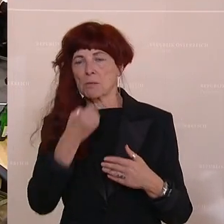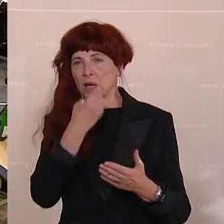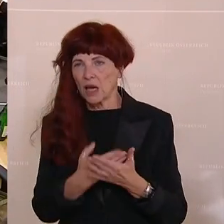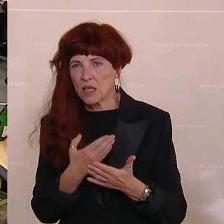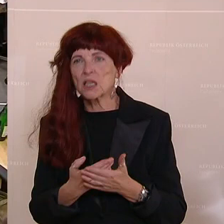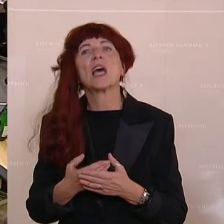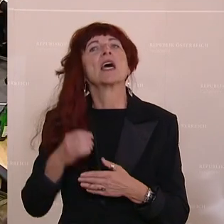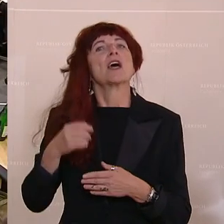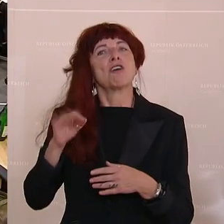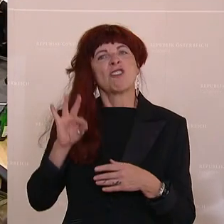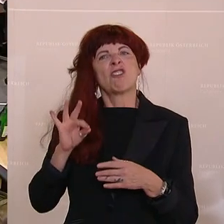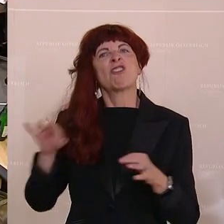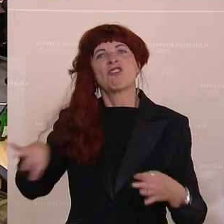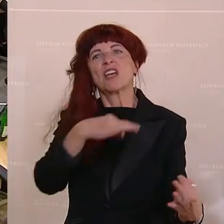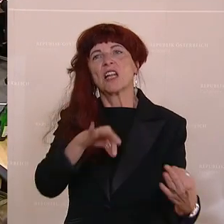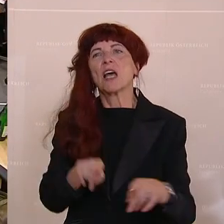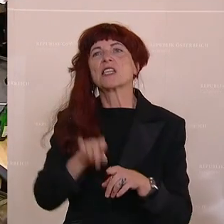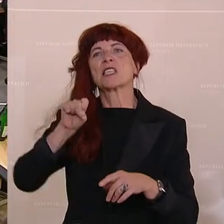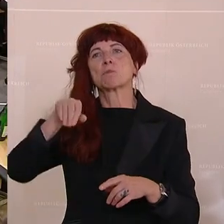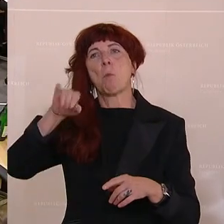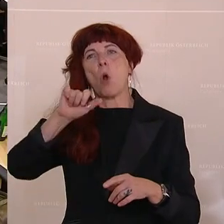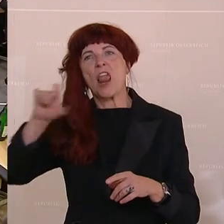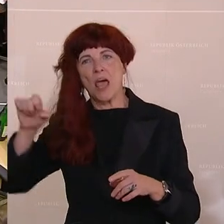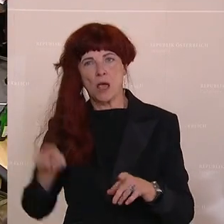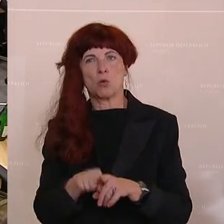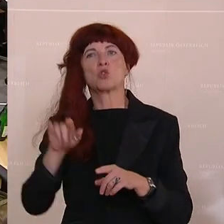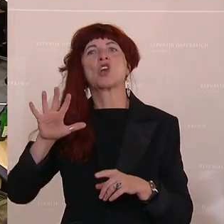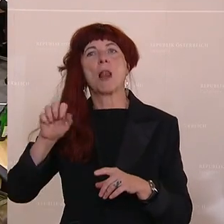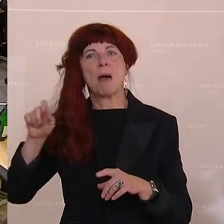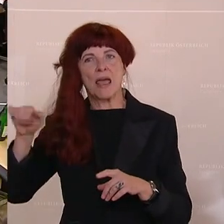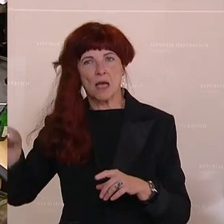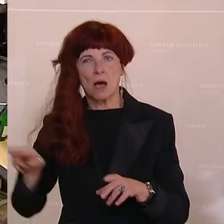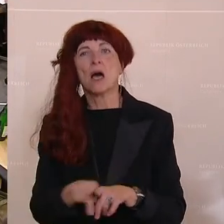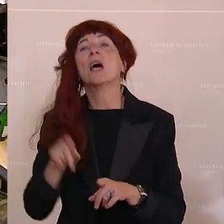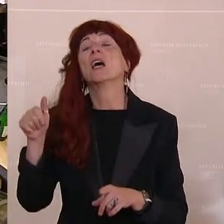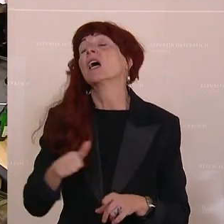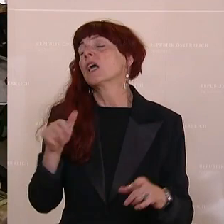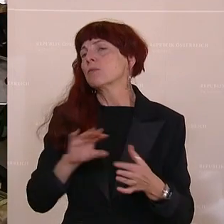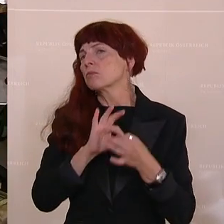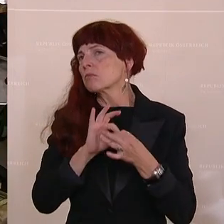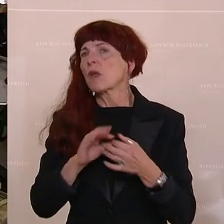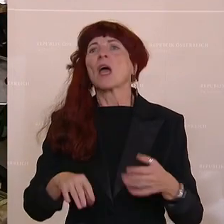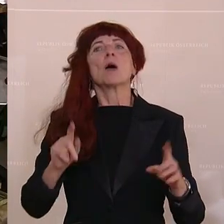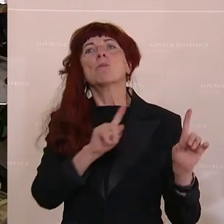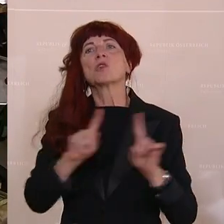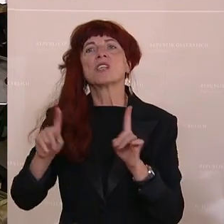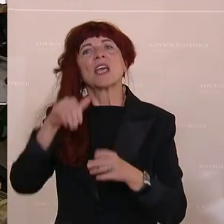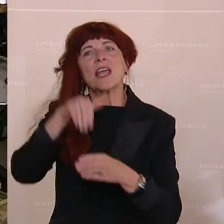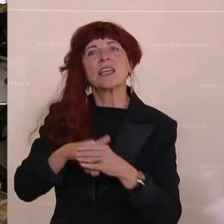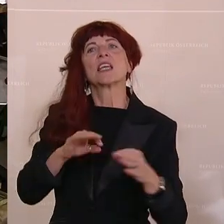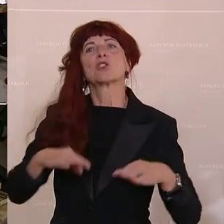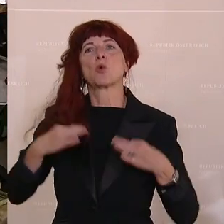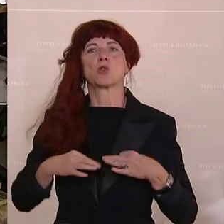Parlamentsparteien mit Ausnahme der SPÖ hat sich der diesbezügliche Gesundheitsausschuss dafür ausgesprochen musiktherapien den